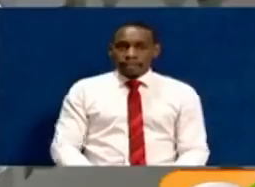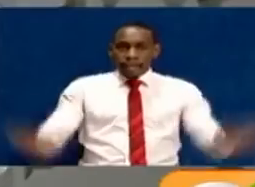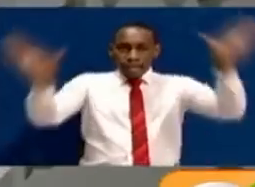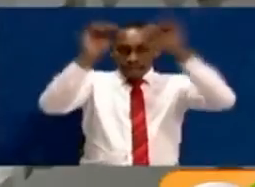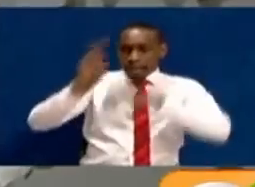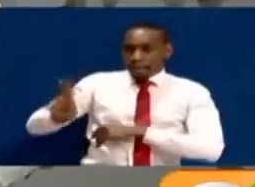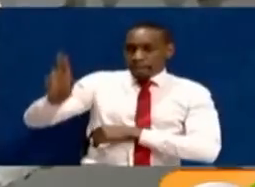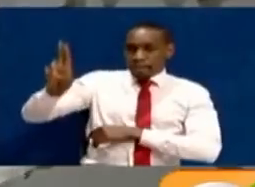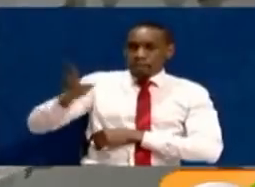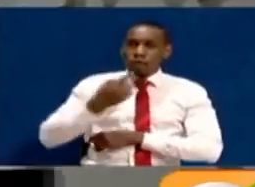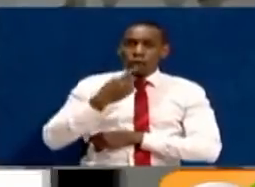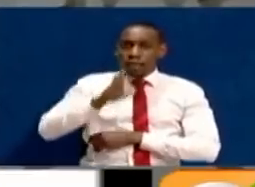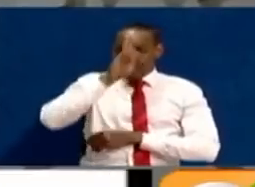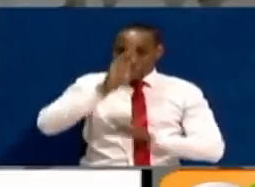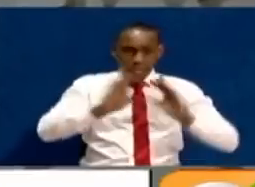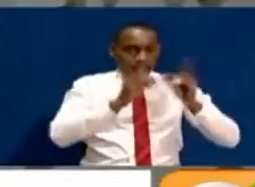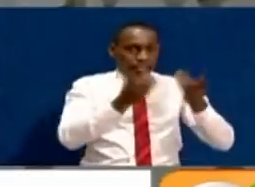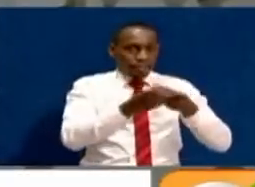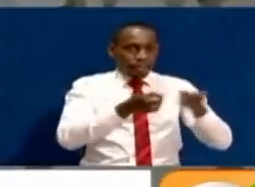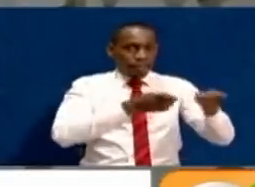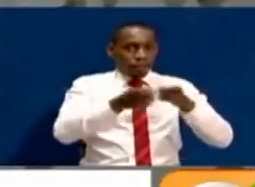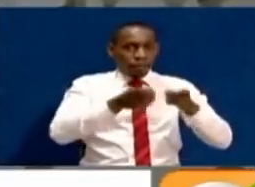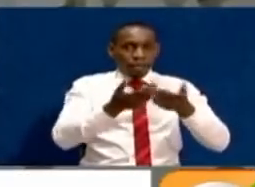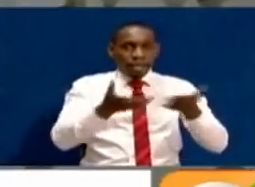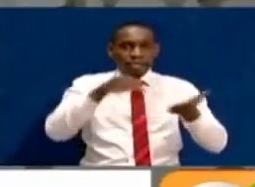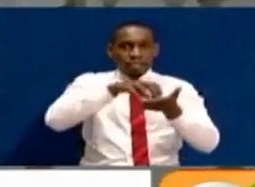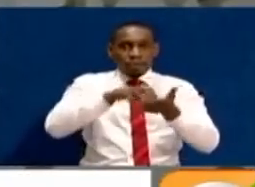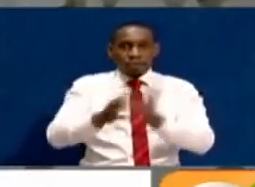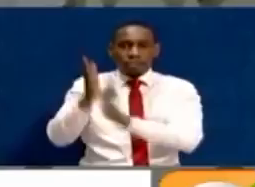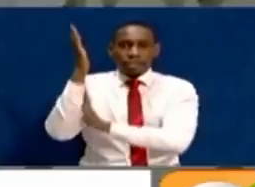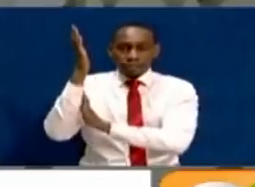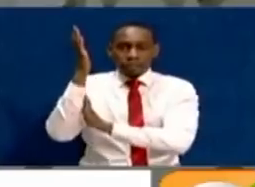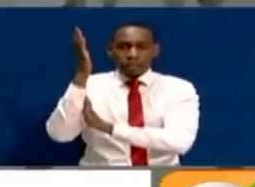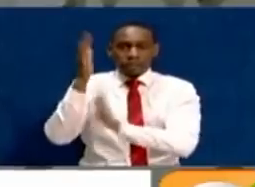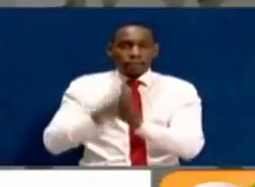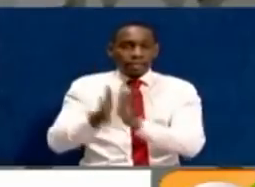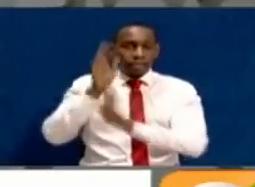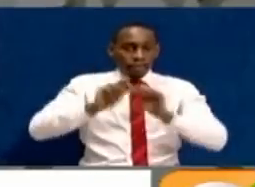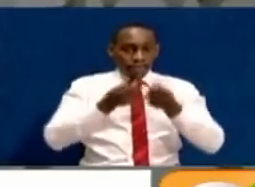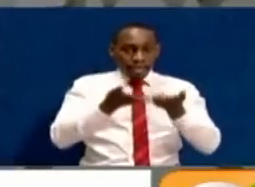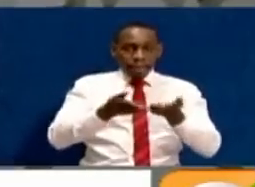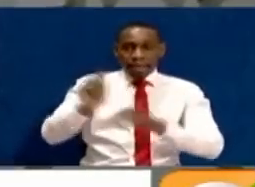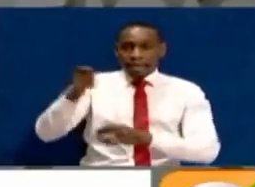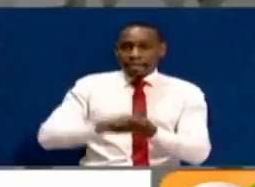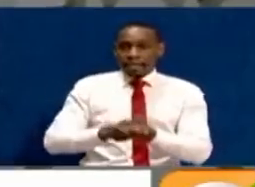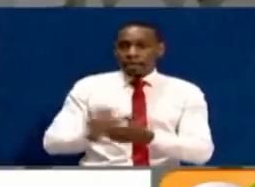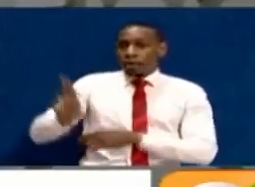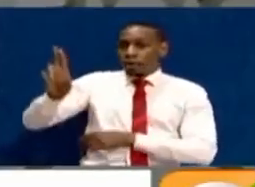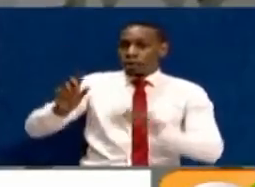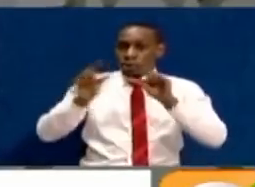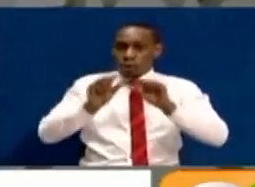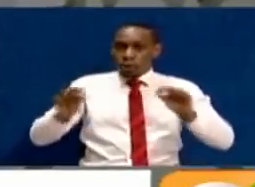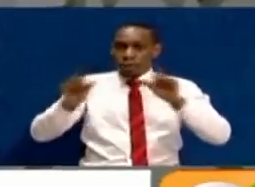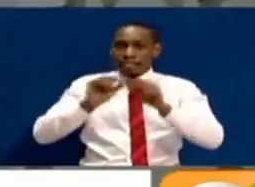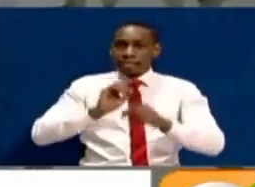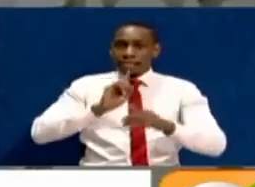Rais Uhuru Kenyatta ameagiza idara ya polisi kudhibiti visa vyovyote vya usalama ama utovu wa usalama humu nchini. Rais amesema hayo huku